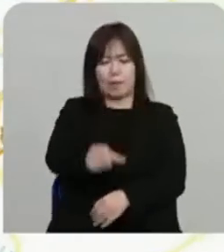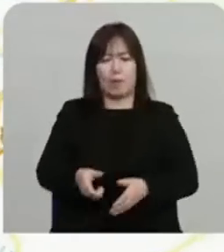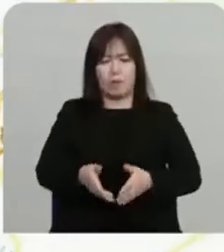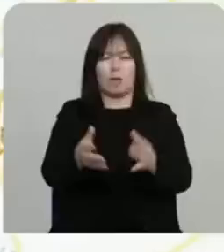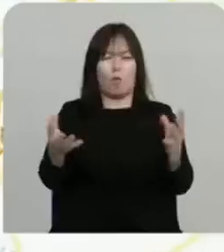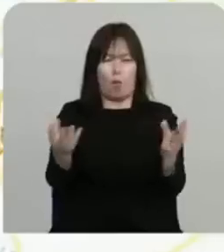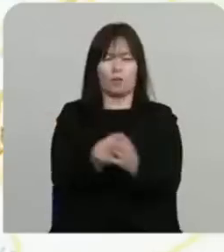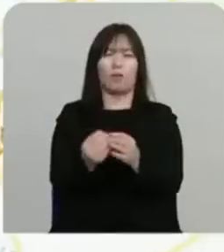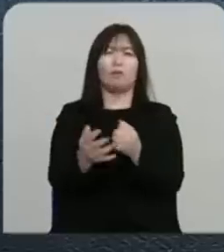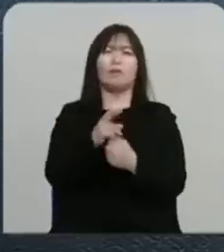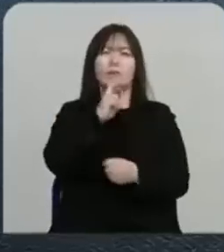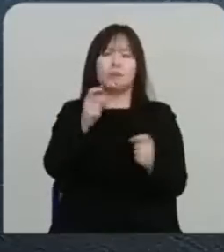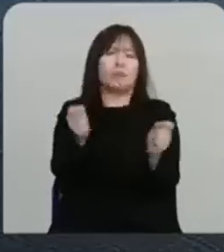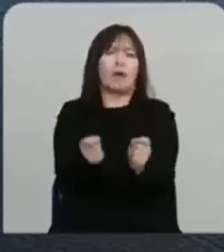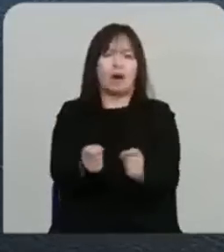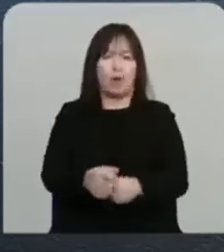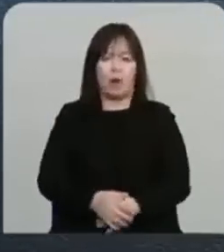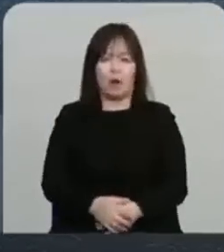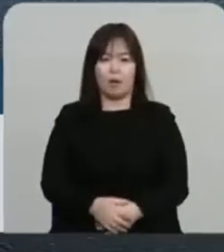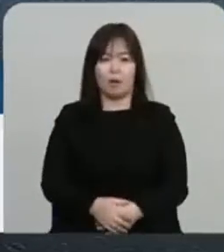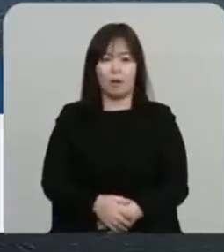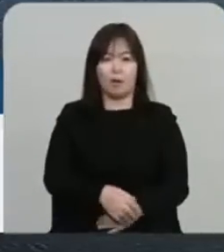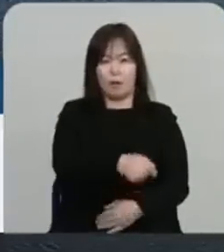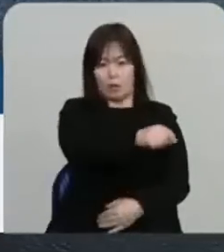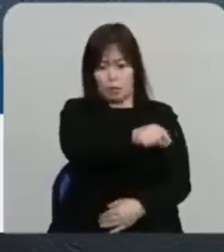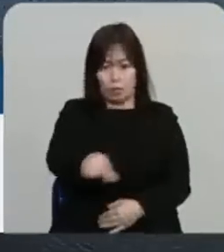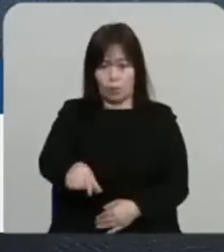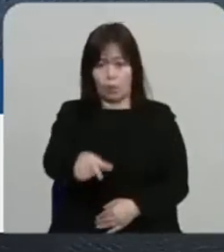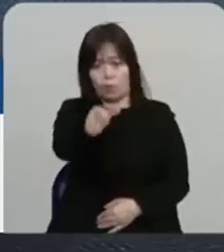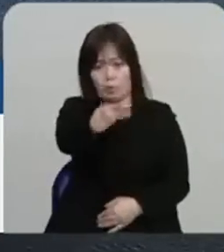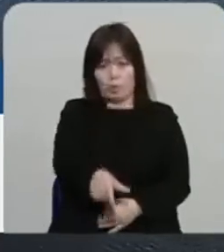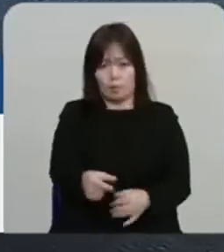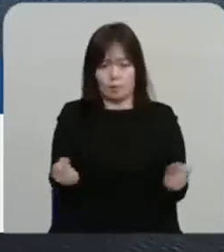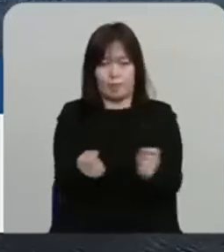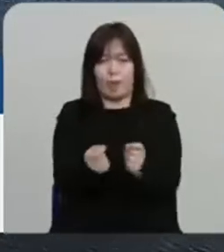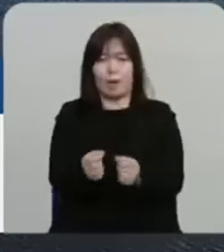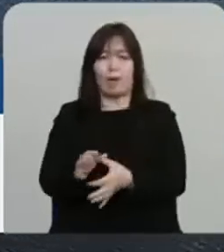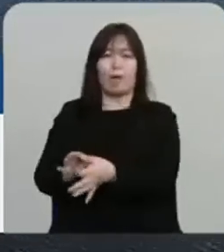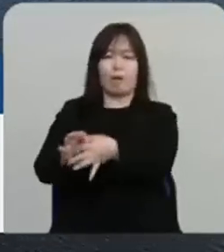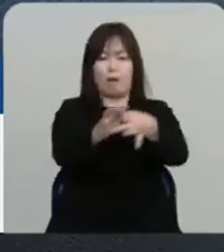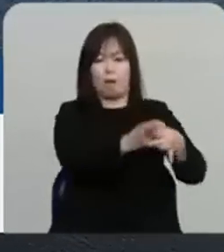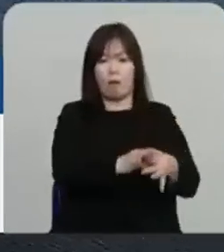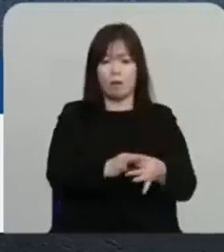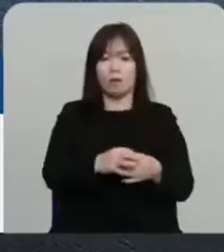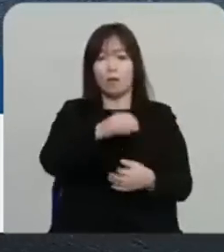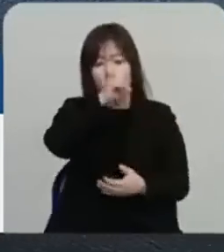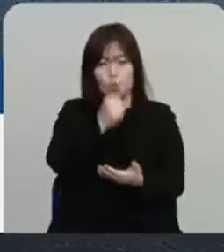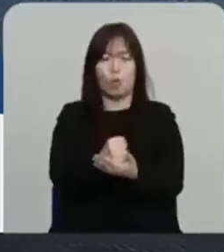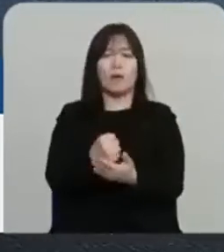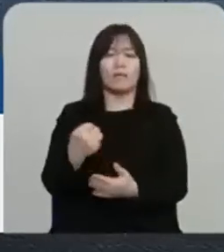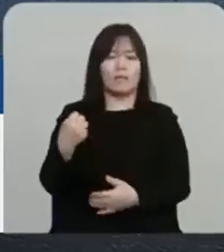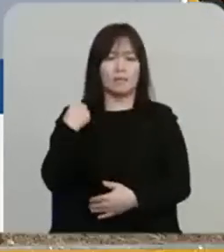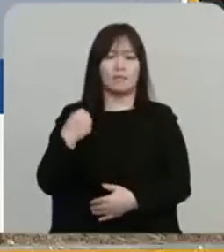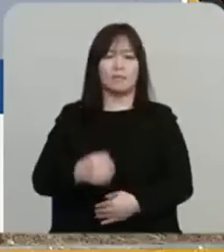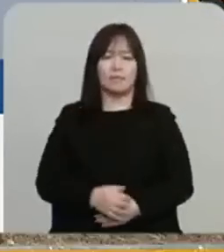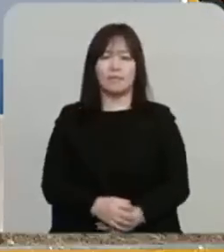완성되기 때문입니다. 동서도로와 연결하는 새만금을 하나의 유기체로 만들어가는 동맥 역할을 할